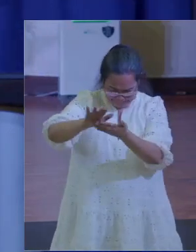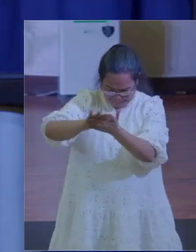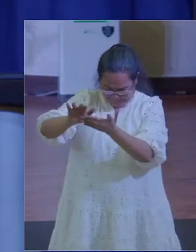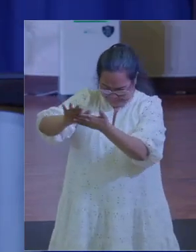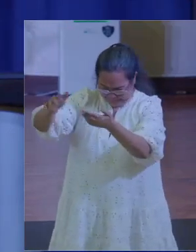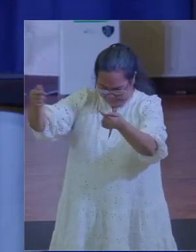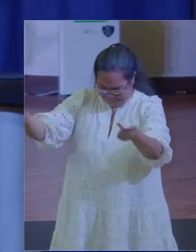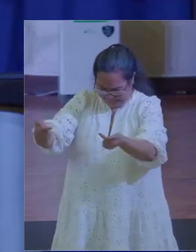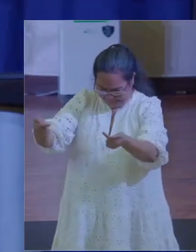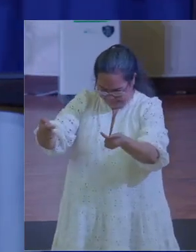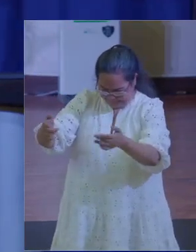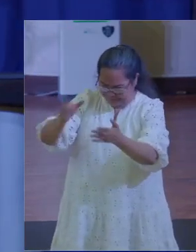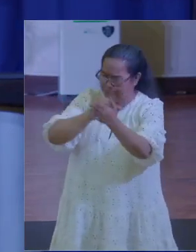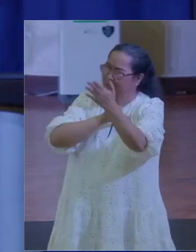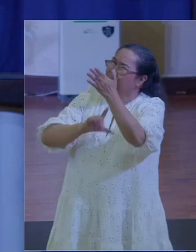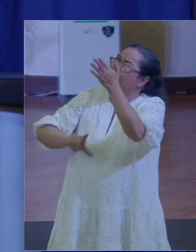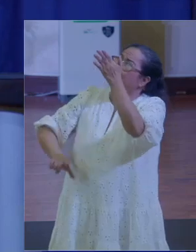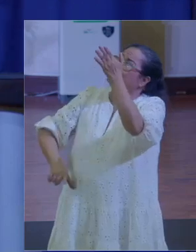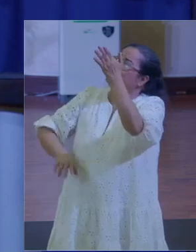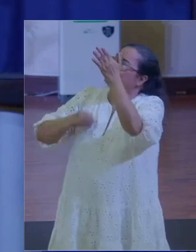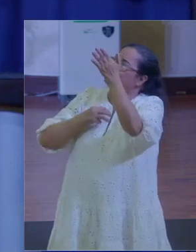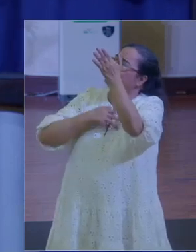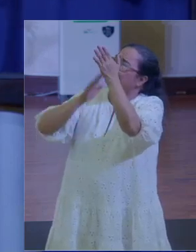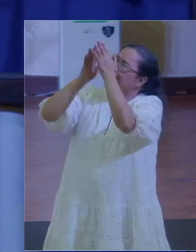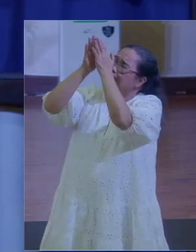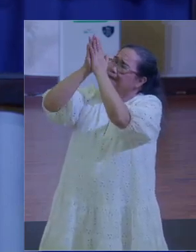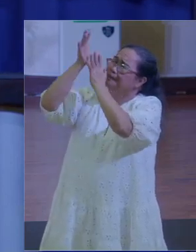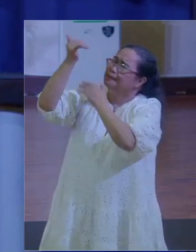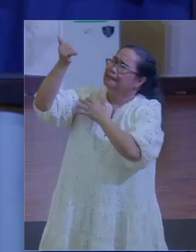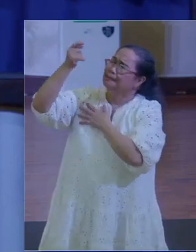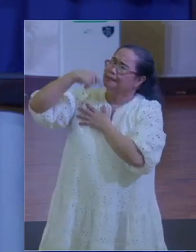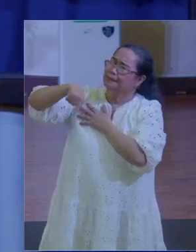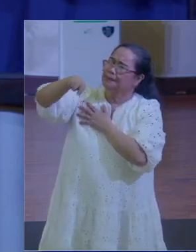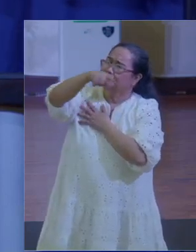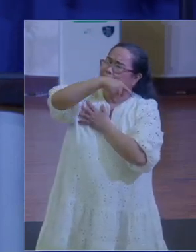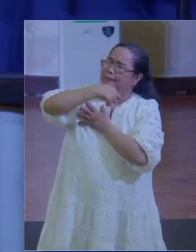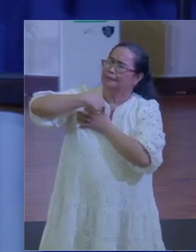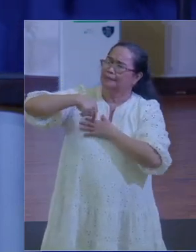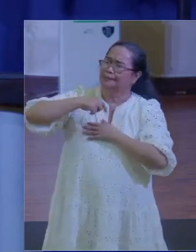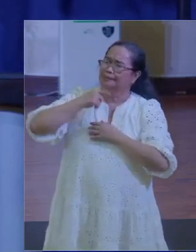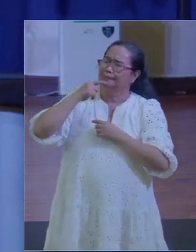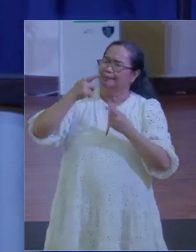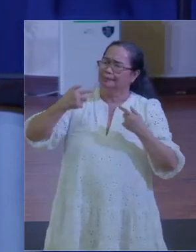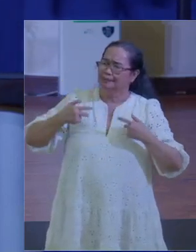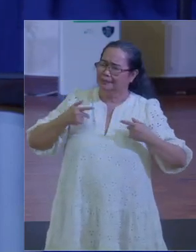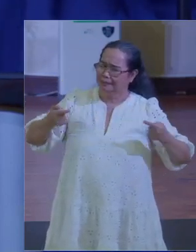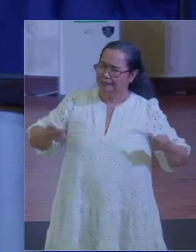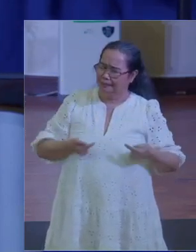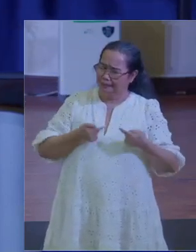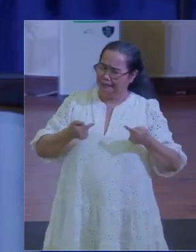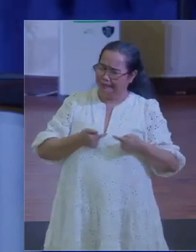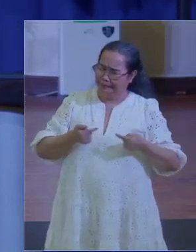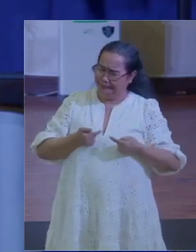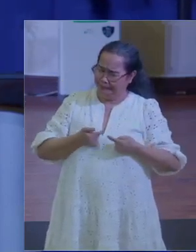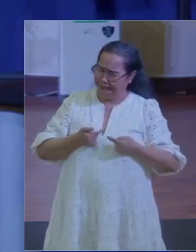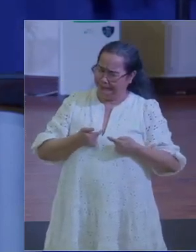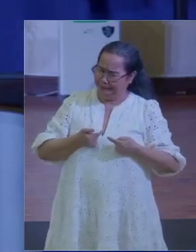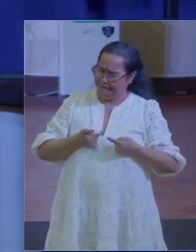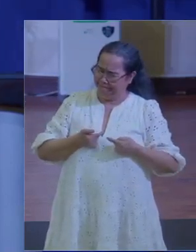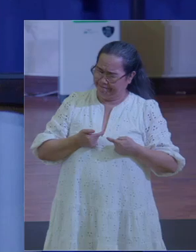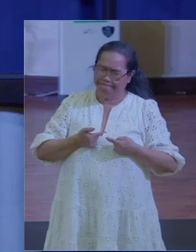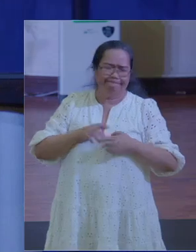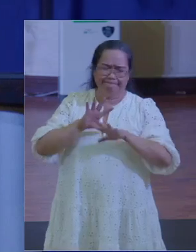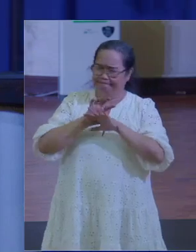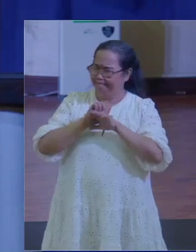kapatawaran. Panginoon, nananalangin po ako sa iba sa amin dito, Panginoon, na mayroong kasalanan na